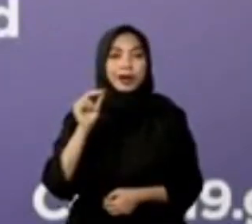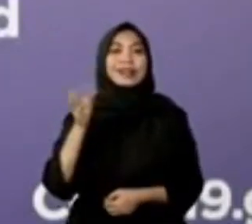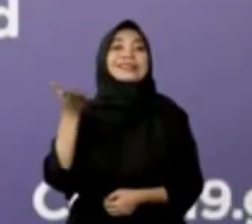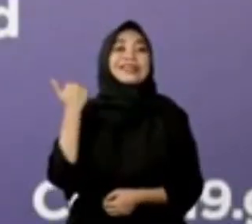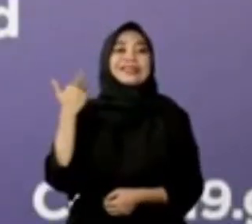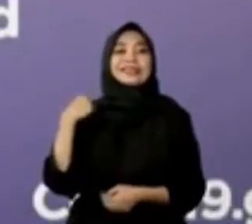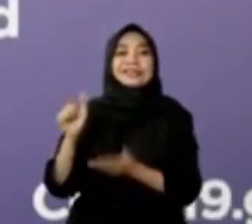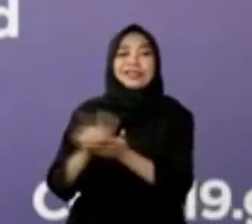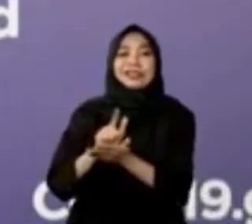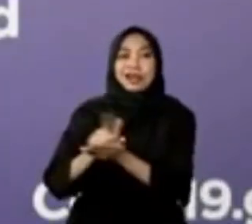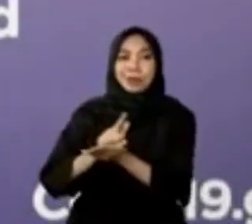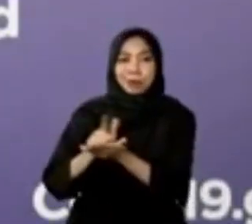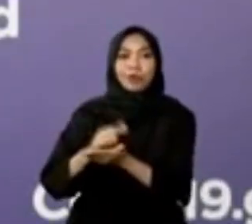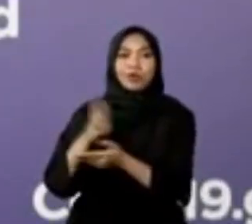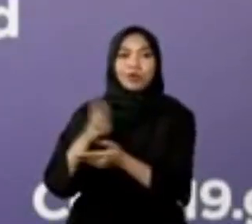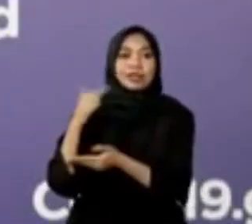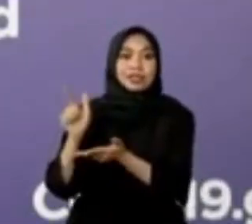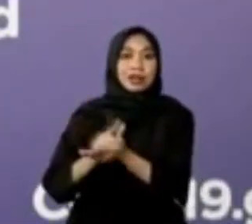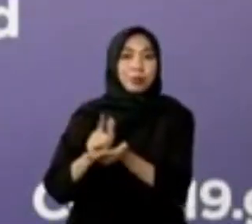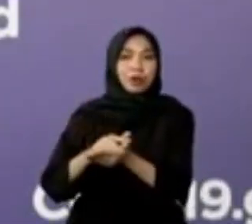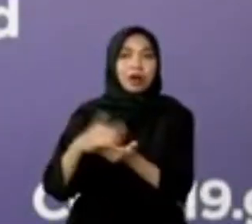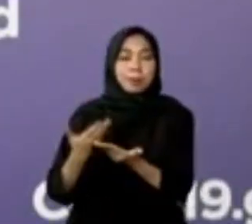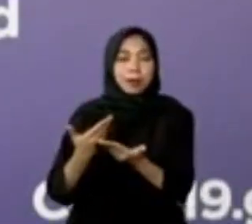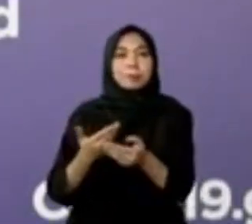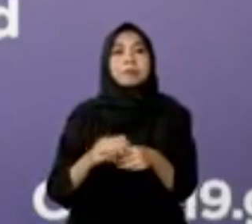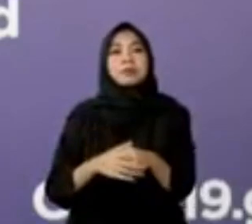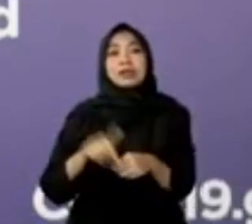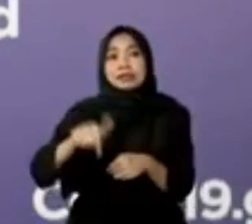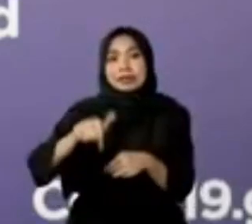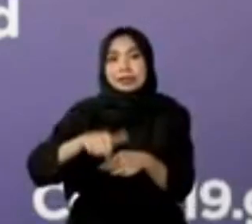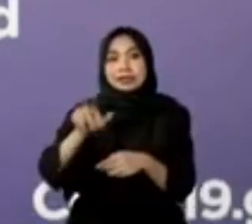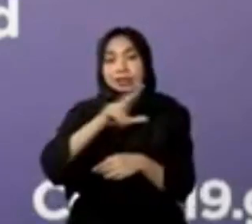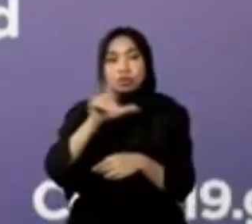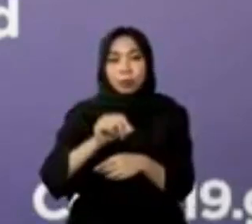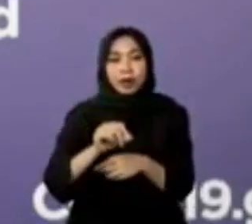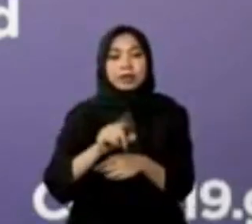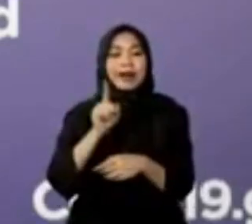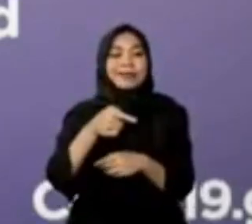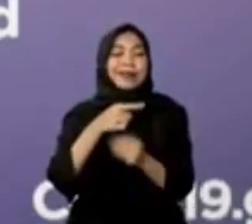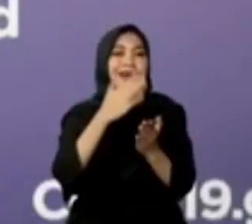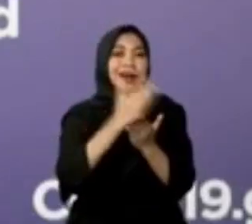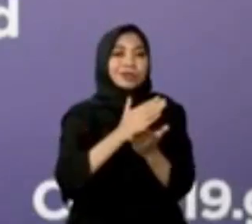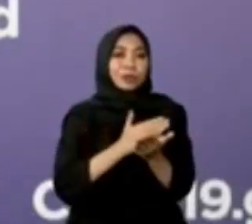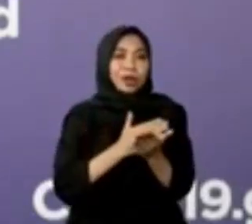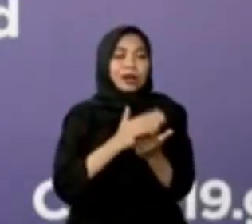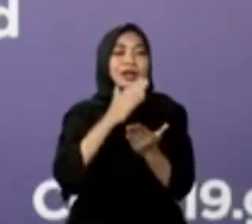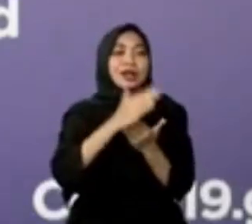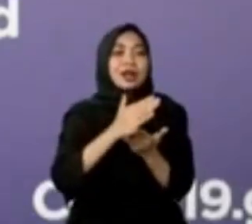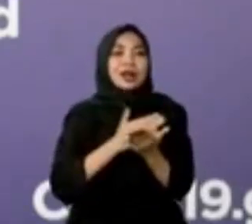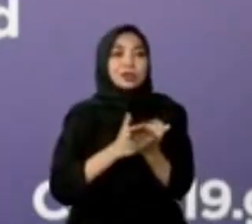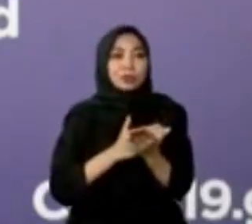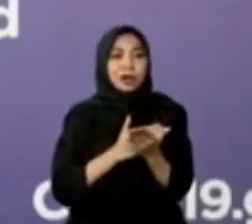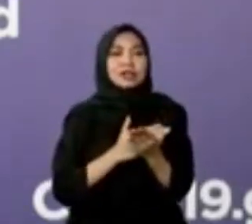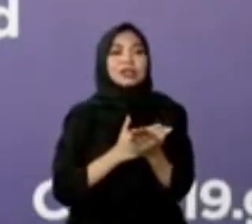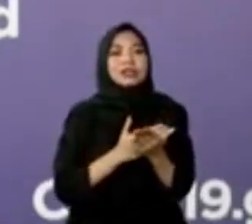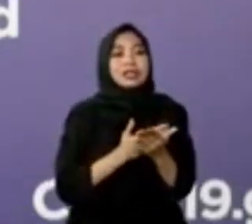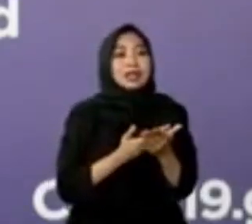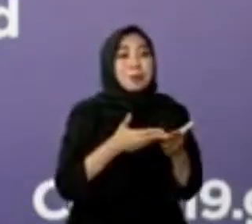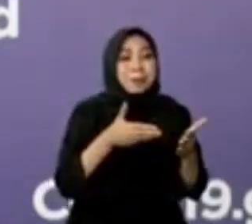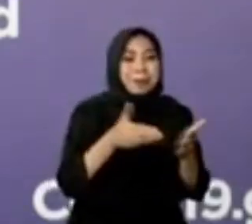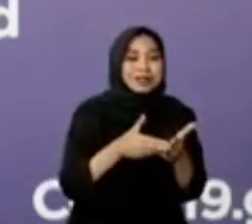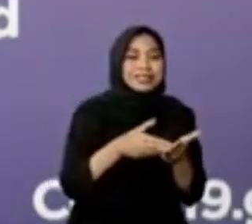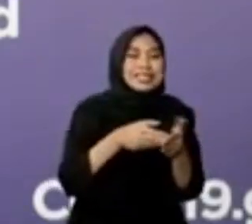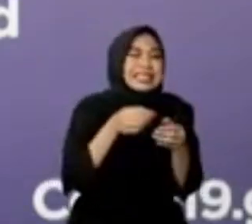bahwa dengan adanya ya kebijakan yang diambil di Jawa Barat, yaitu pembatasan secara mikro, jadi